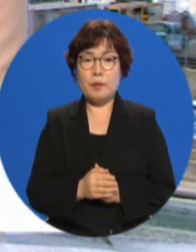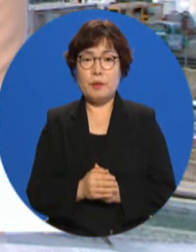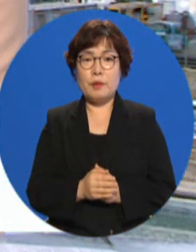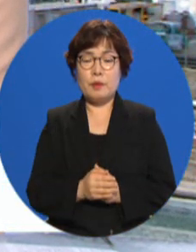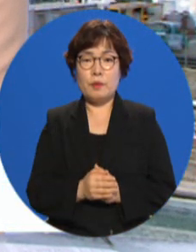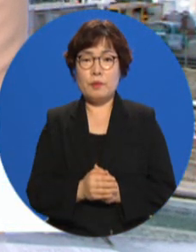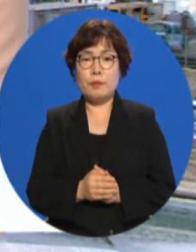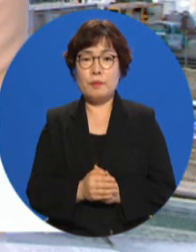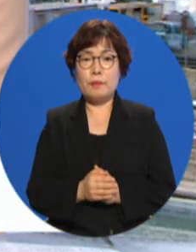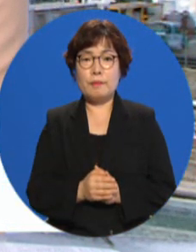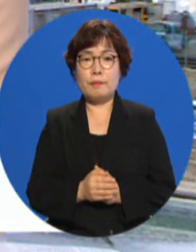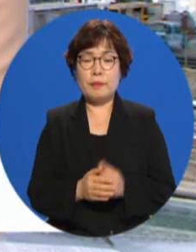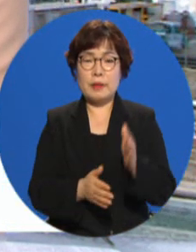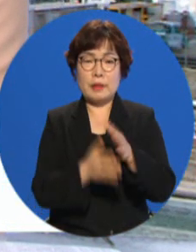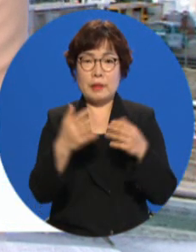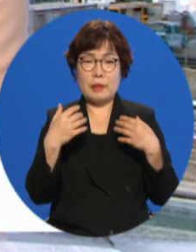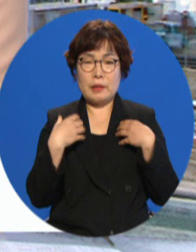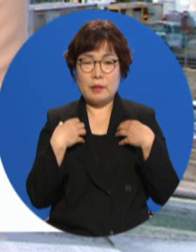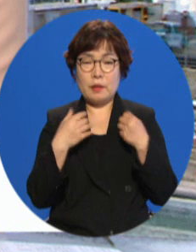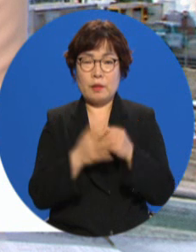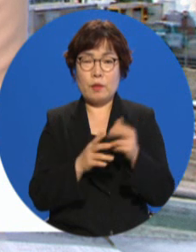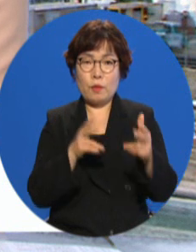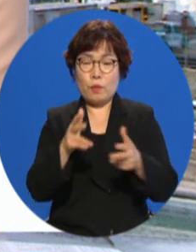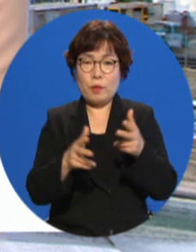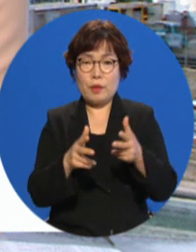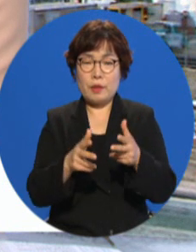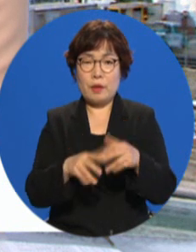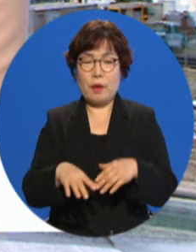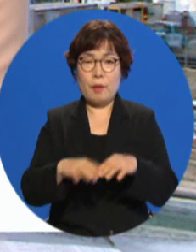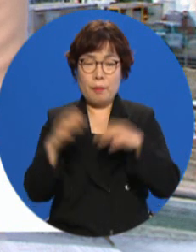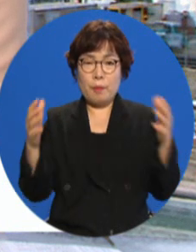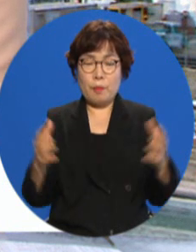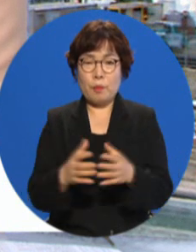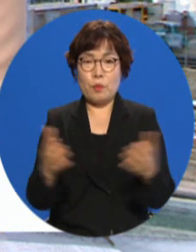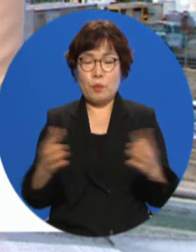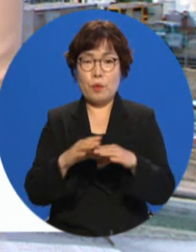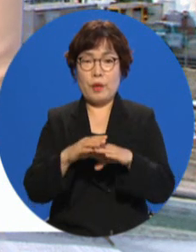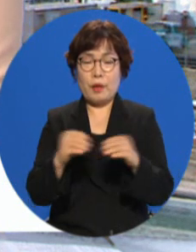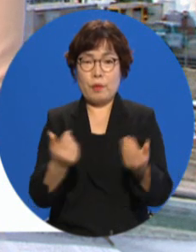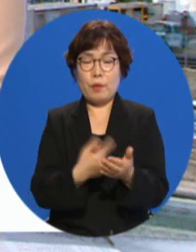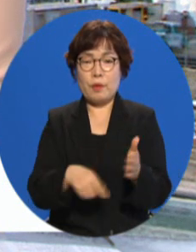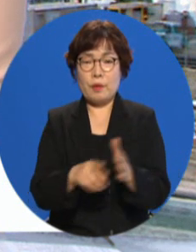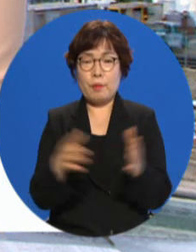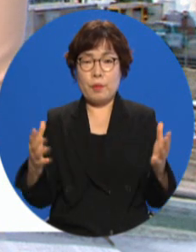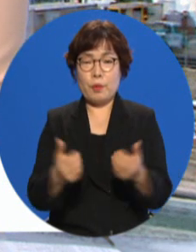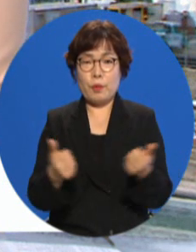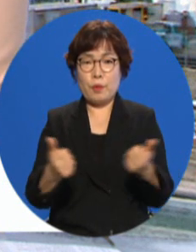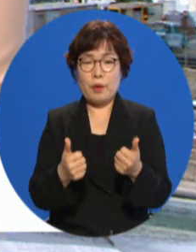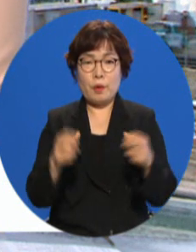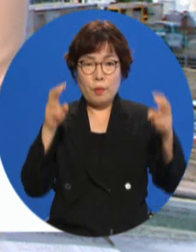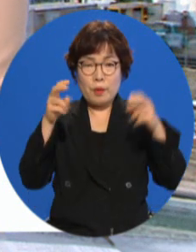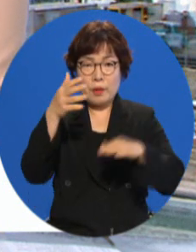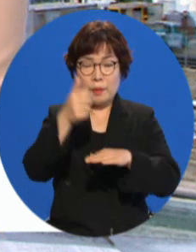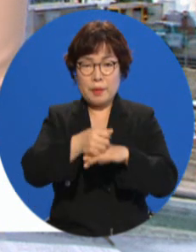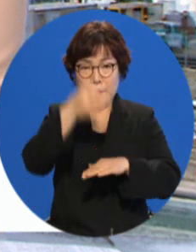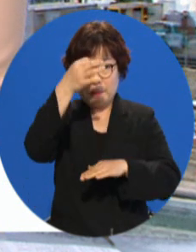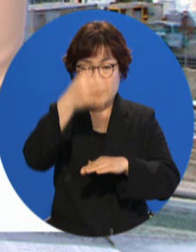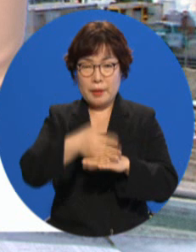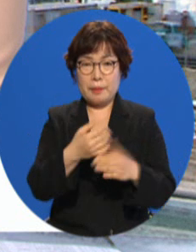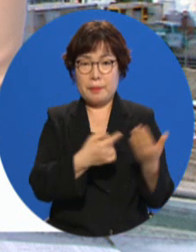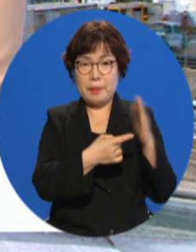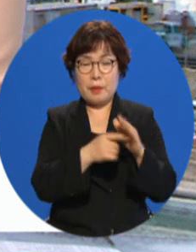사태가 불거진 이후 처음으로 관련 기업과 지자체 등이 오늘 대책회의를 가졌습니다. 기업들은 사과의 뜻을